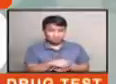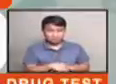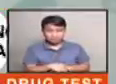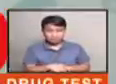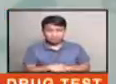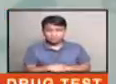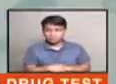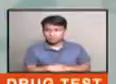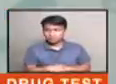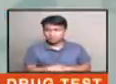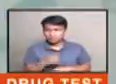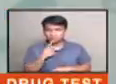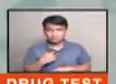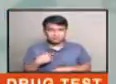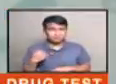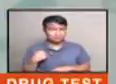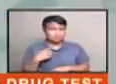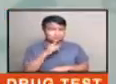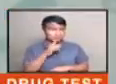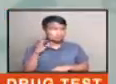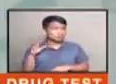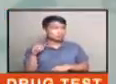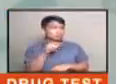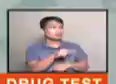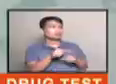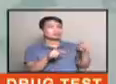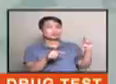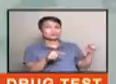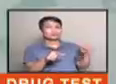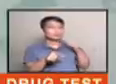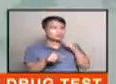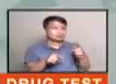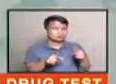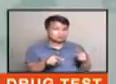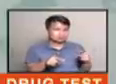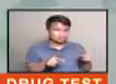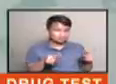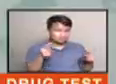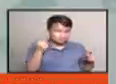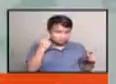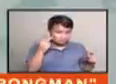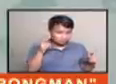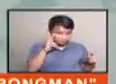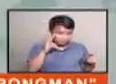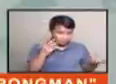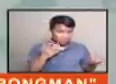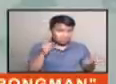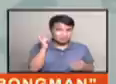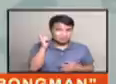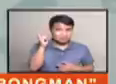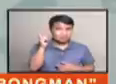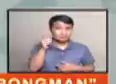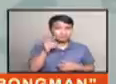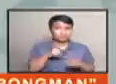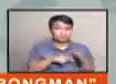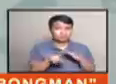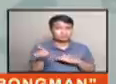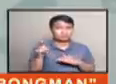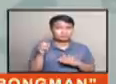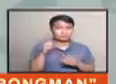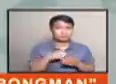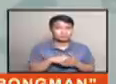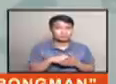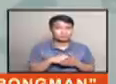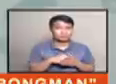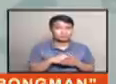Nangako po siya sa akin. Kasi sinabi ko po, sabi niya po kasi sa akin, ano, nagmamadali na po kasi ako, papasok po yung